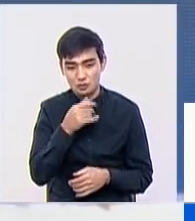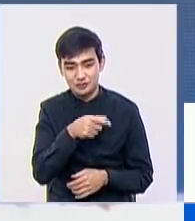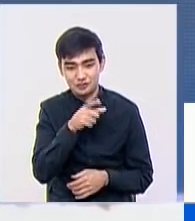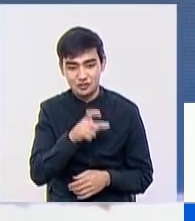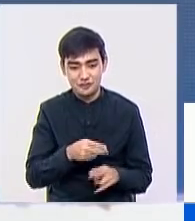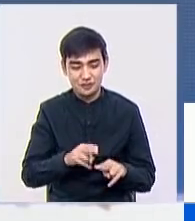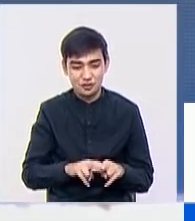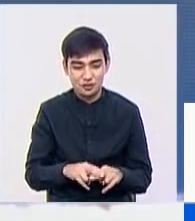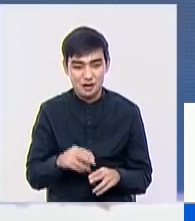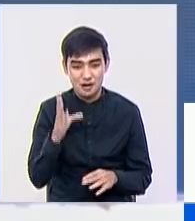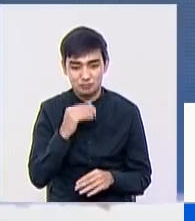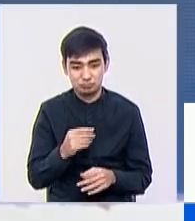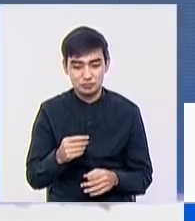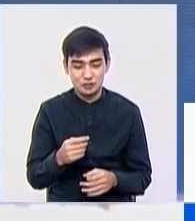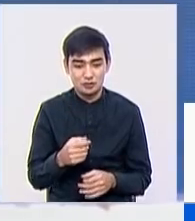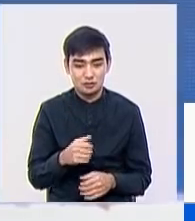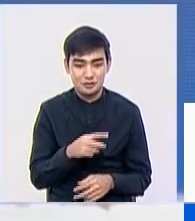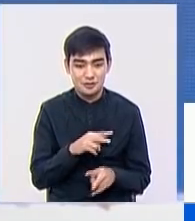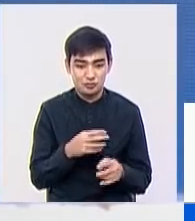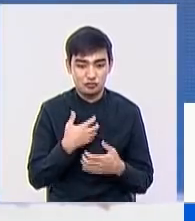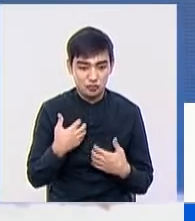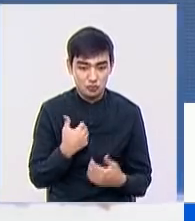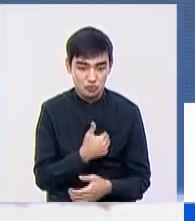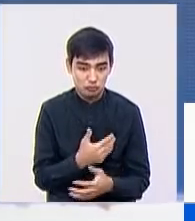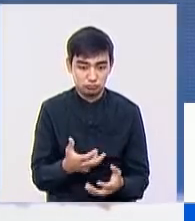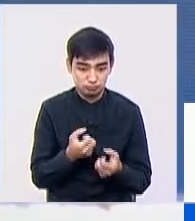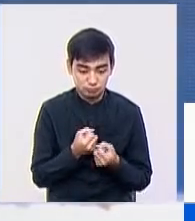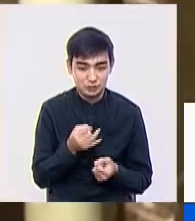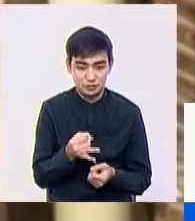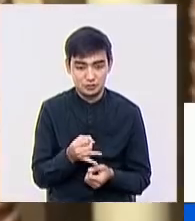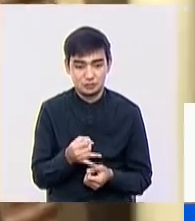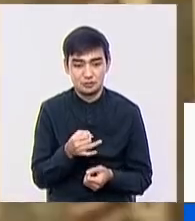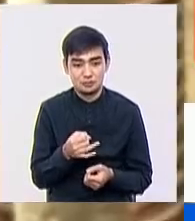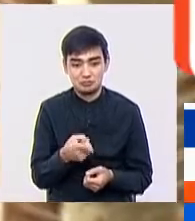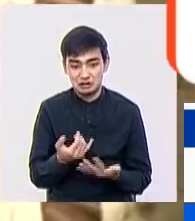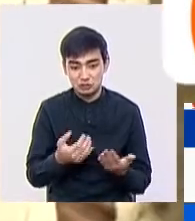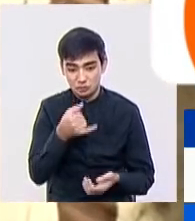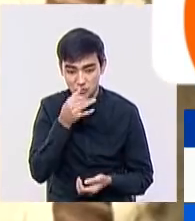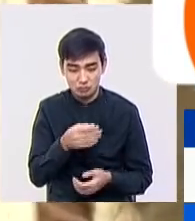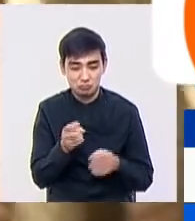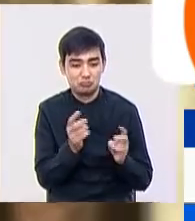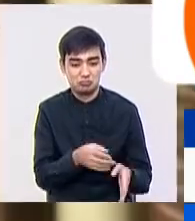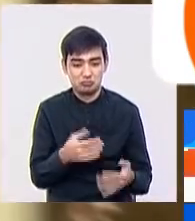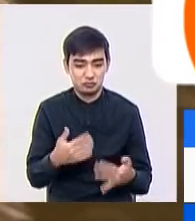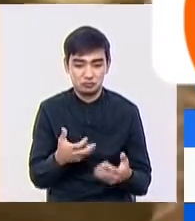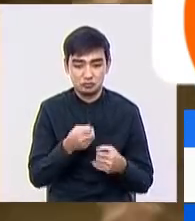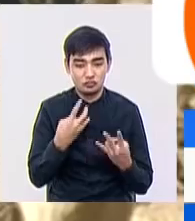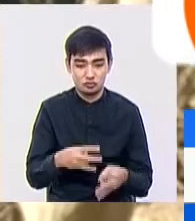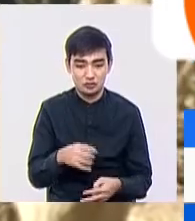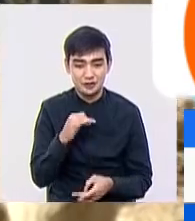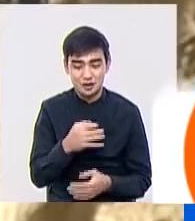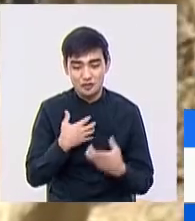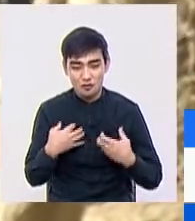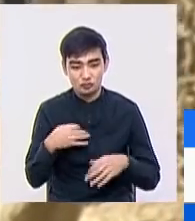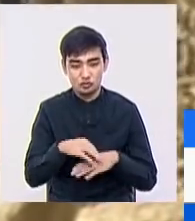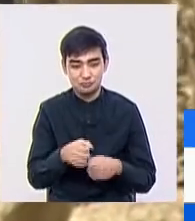человек не может позволить себе иметь этого животного, он и не должен его иметь. Усилится и ответственность за жестокое обращение с животными.